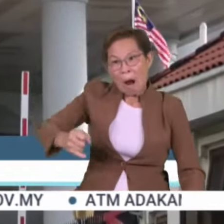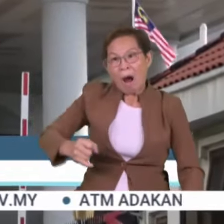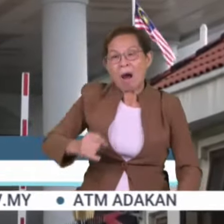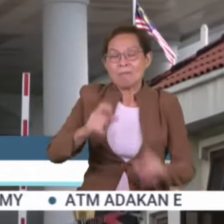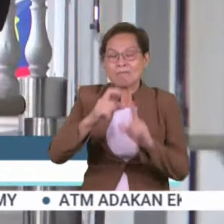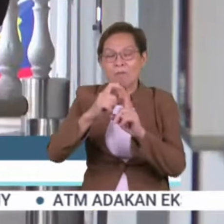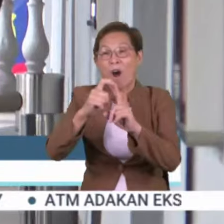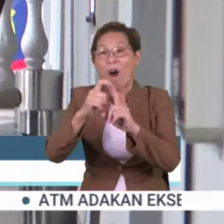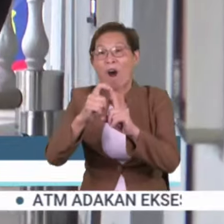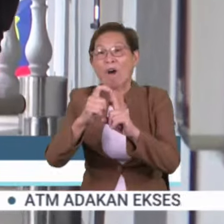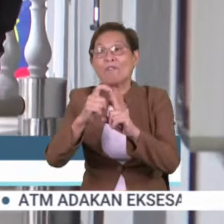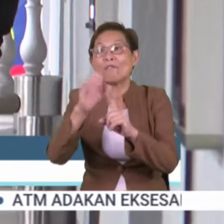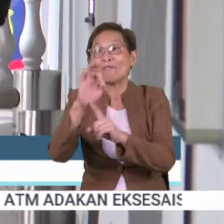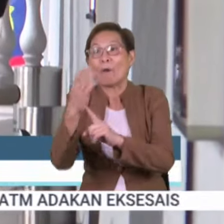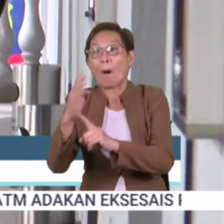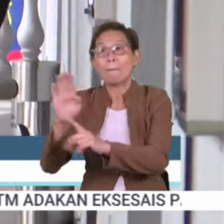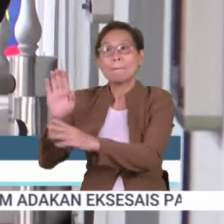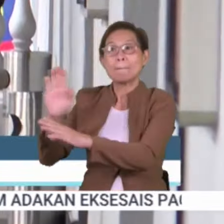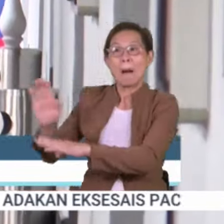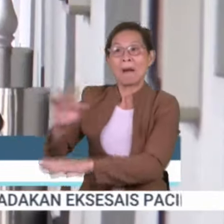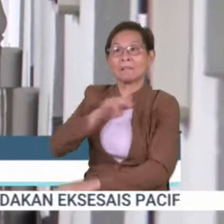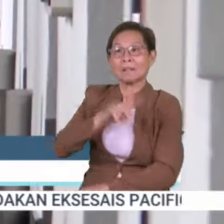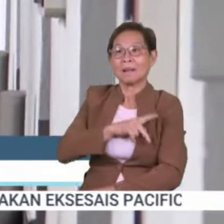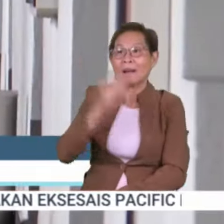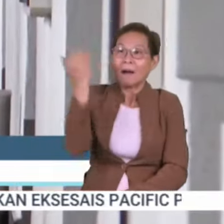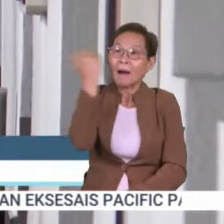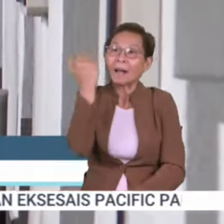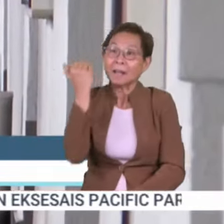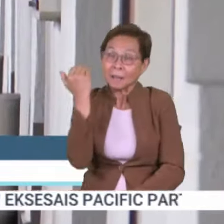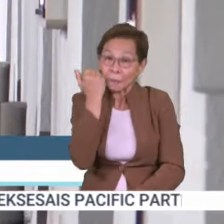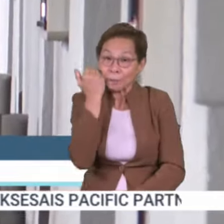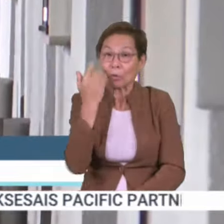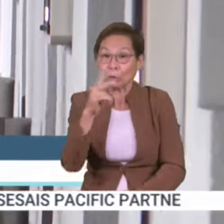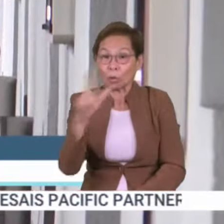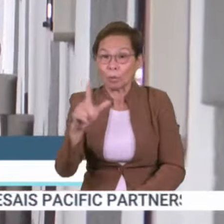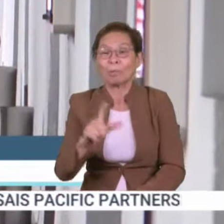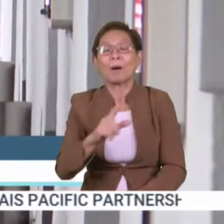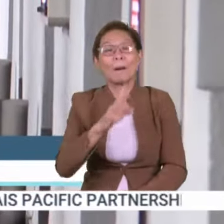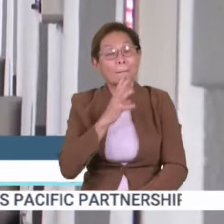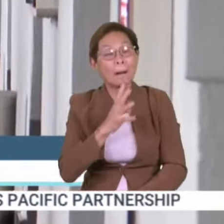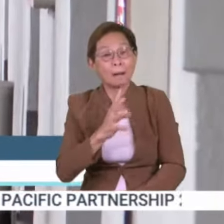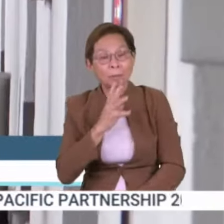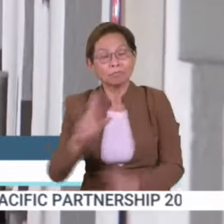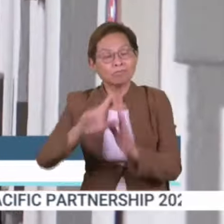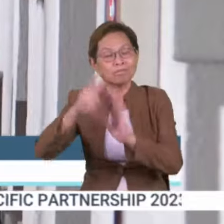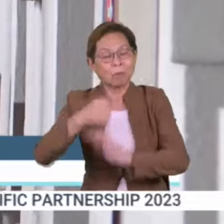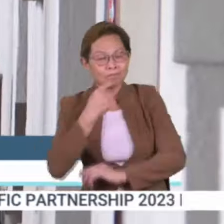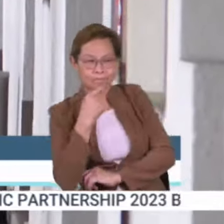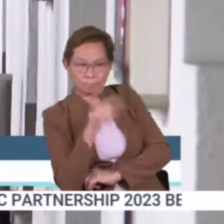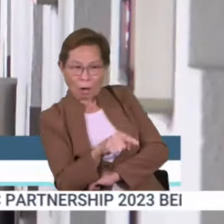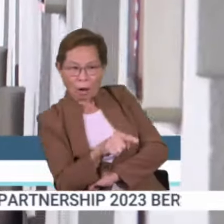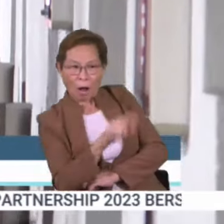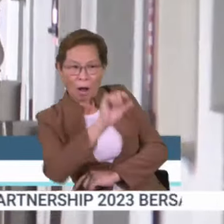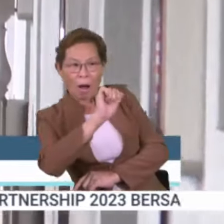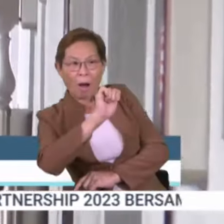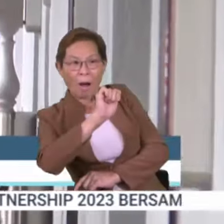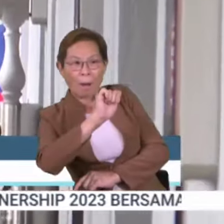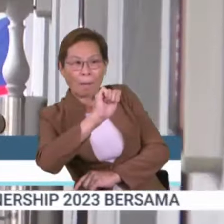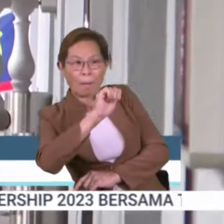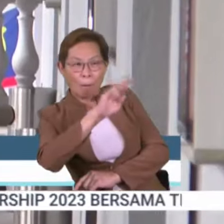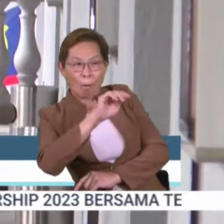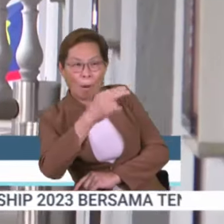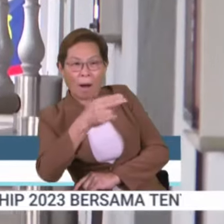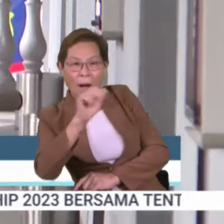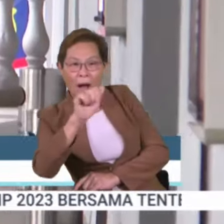laluan di laman Facebook miliknya. Hakim Mahkamah Seksyen Kuala Lumpur, N. Priscilla Herma Melini kemudian memerintahkan Muhammad Azlan